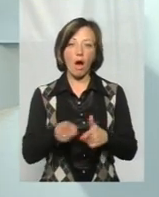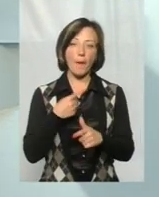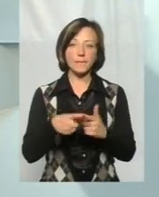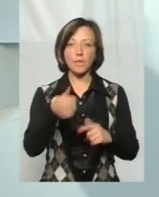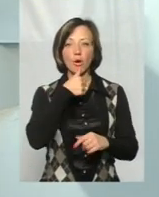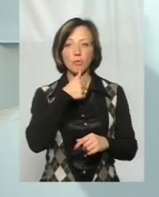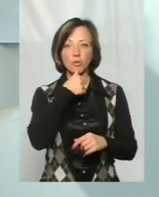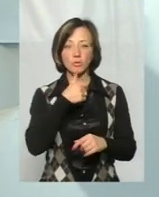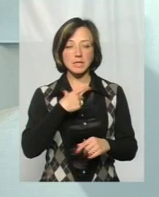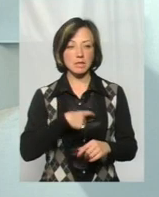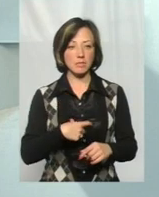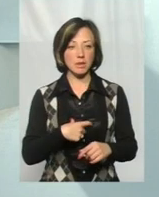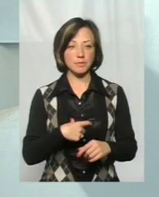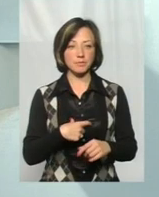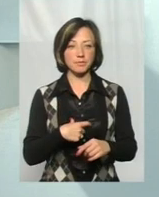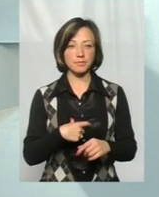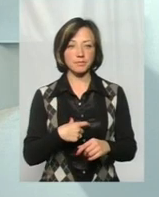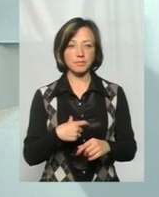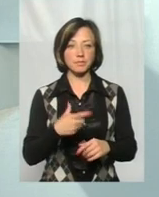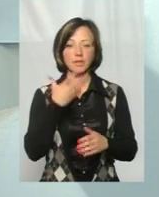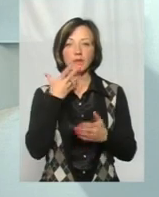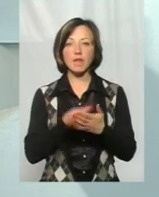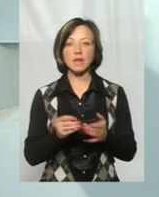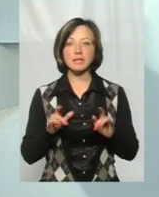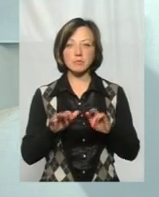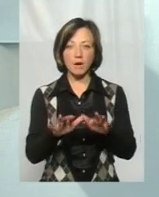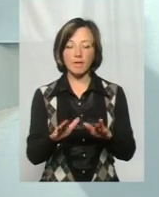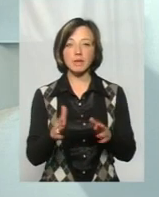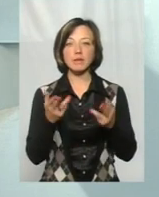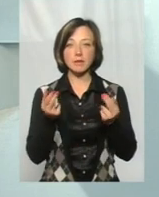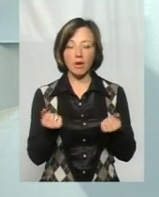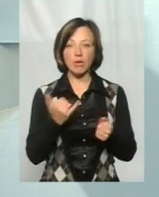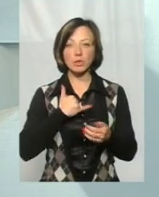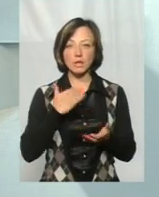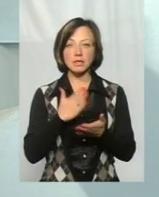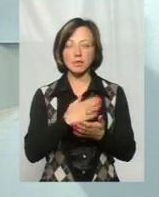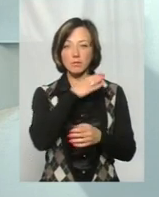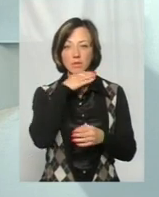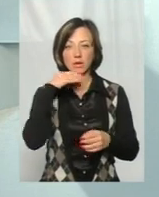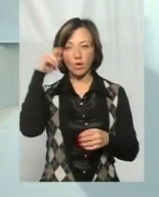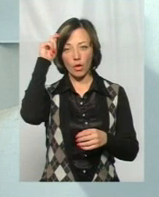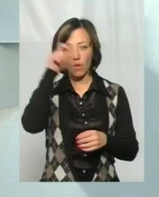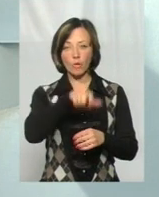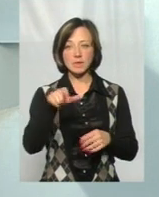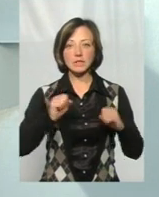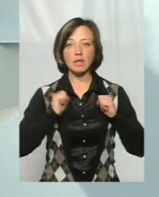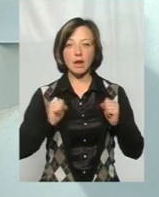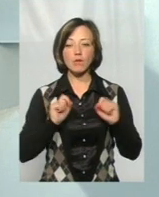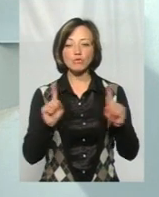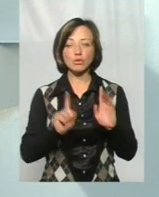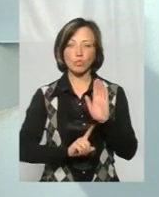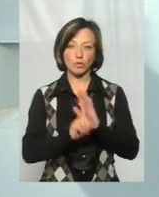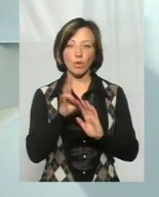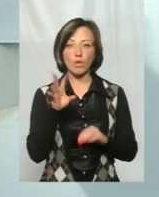пробує себе ну, в власній справі. Да, в нас є багато хлопців, які старалися щось розпочати,